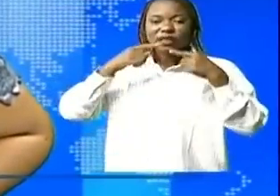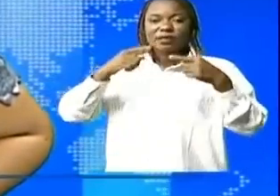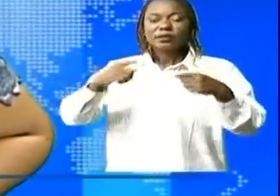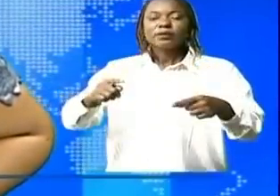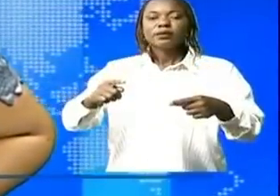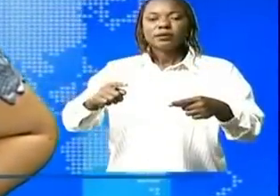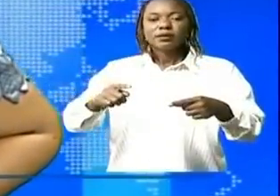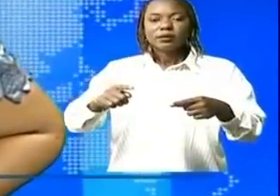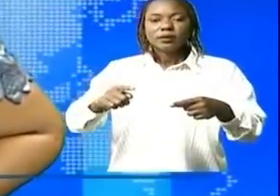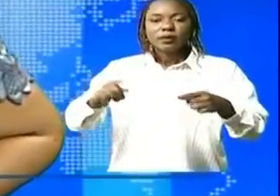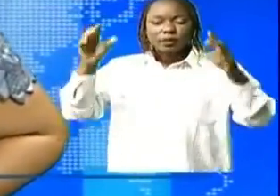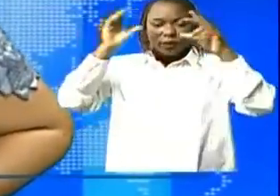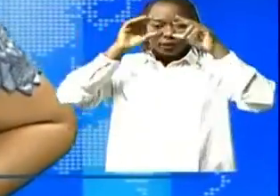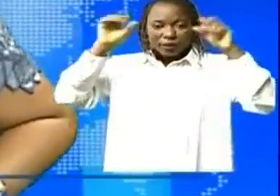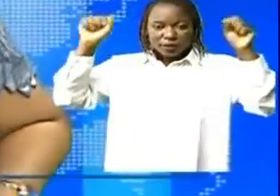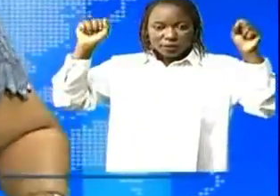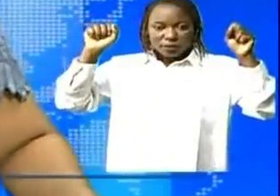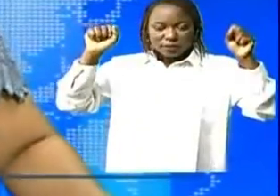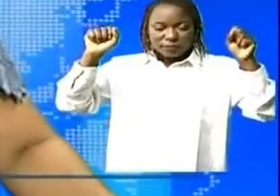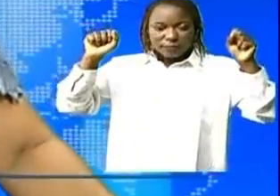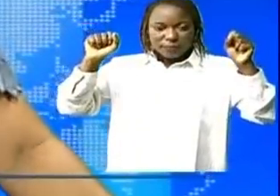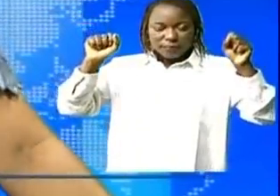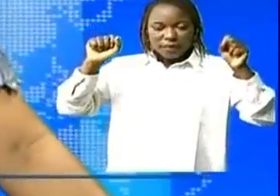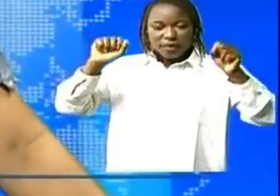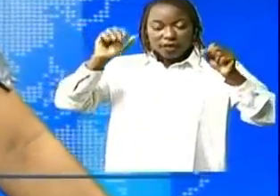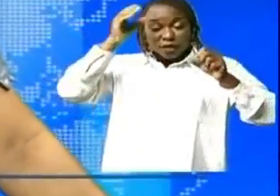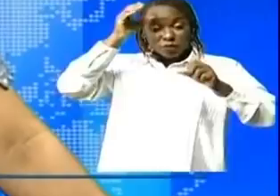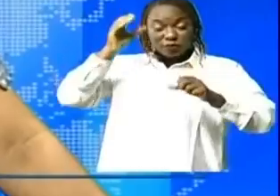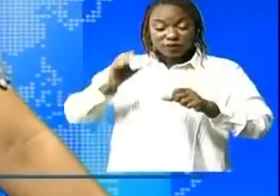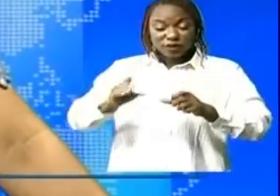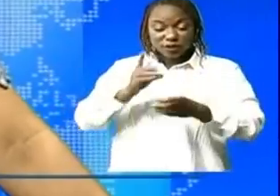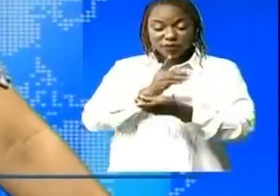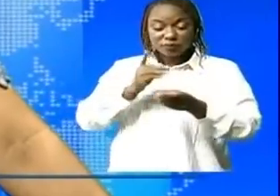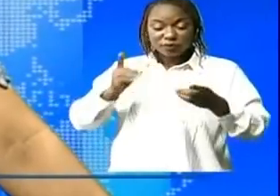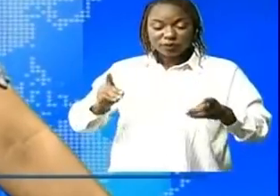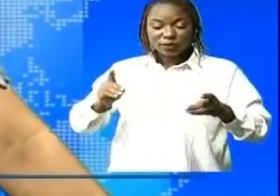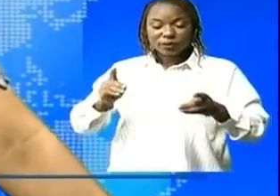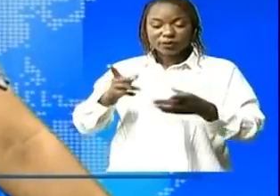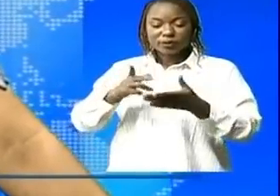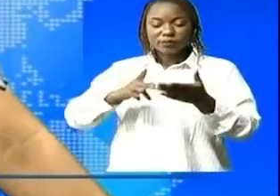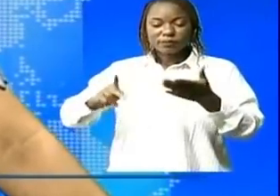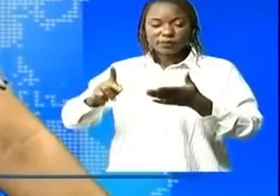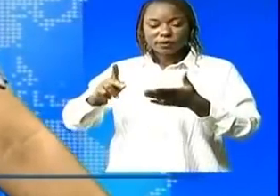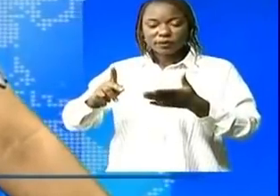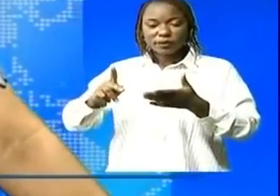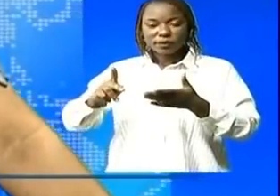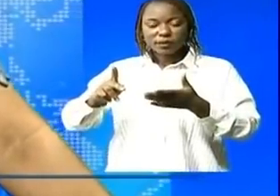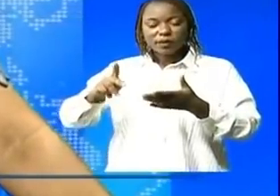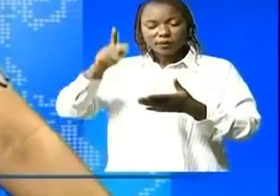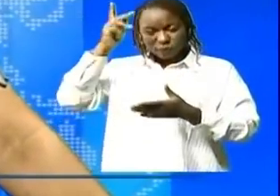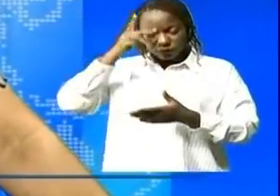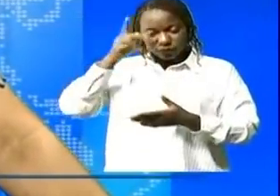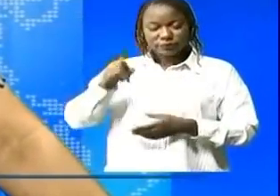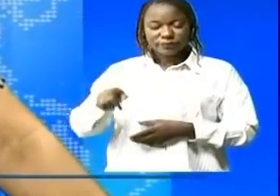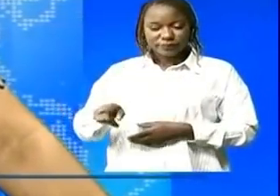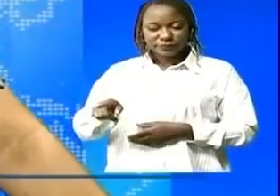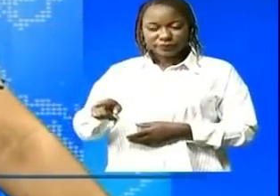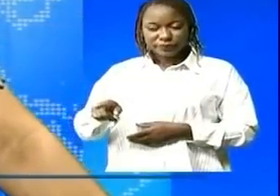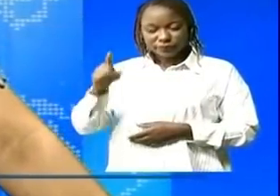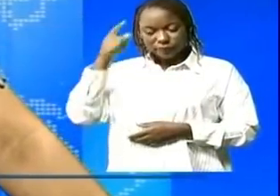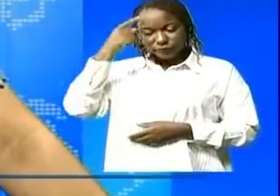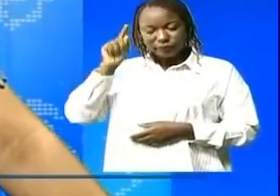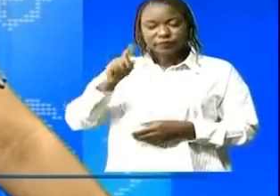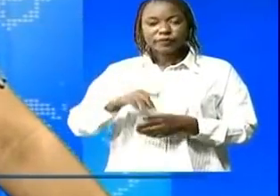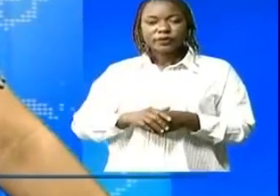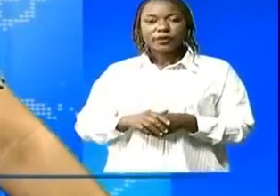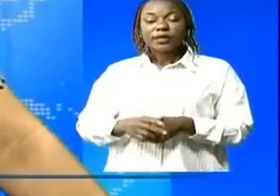du président de la Convention démocratique du parti CDP. Cela leur a valu la déchéance à leur poste.